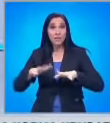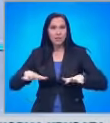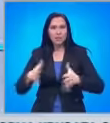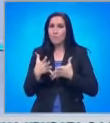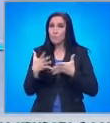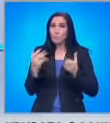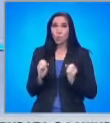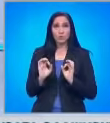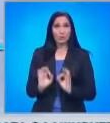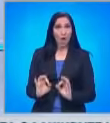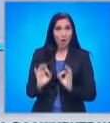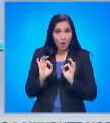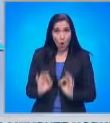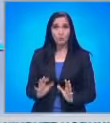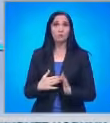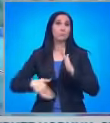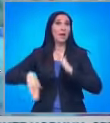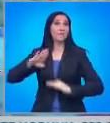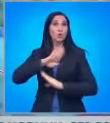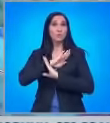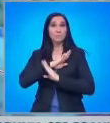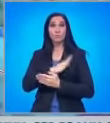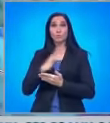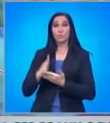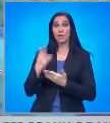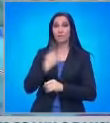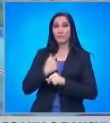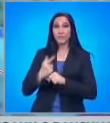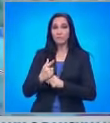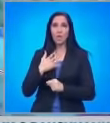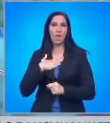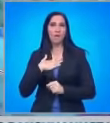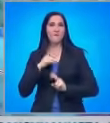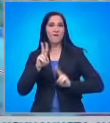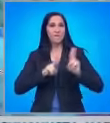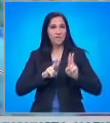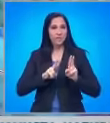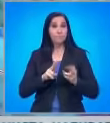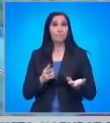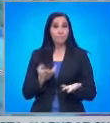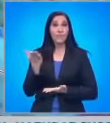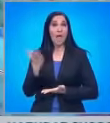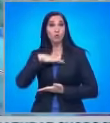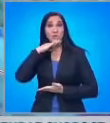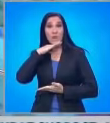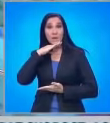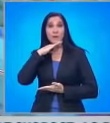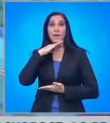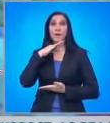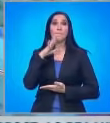Ситуацията е много сериозна. Най-висока смъртност последните две седмици има във Видин. Тя